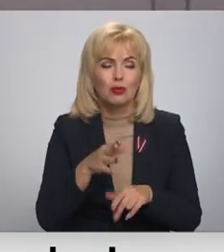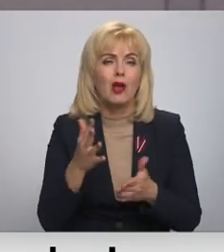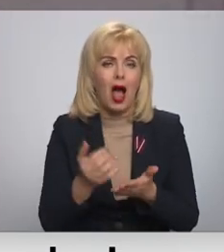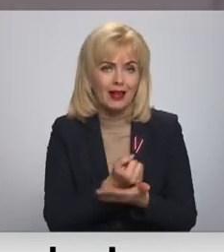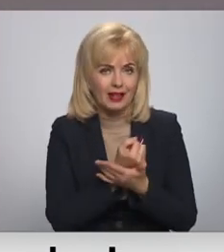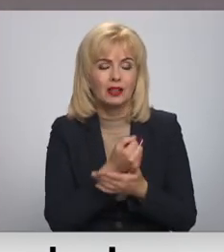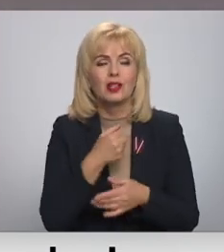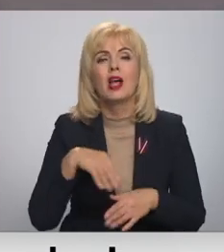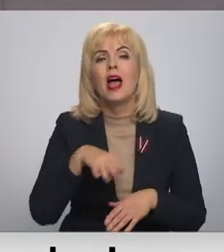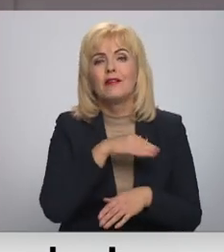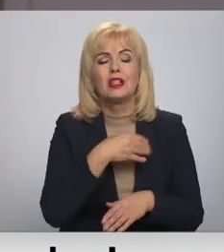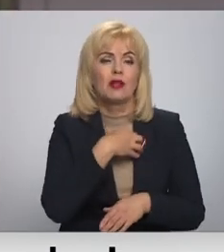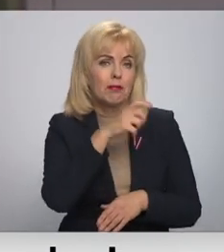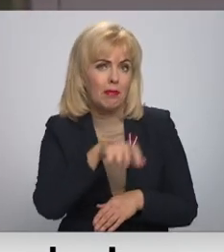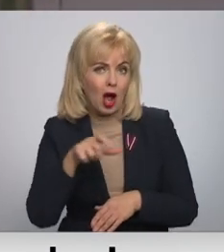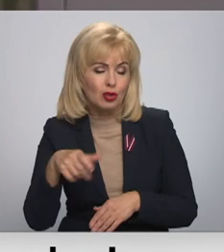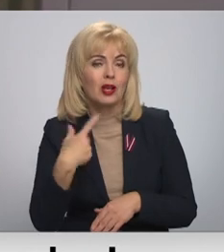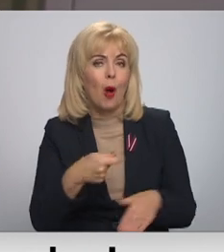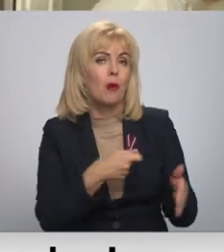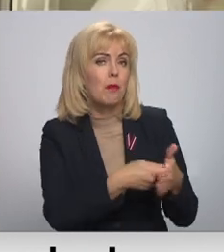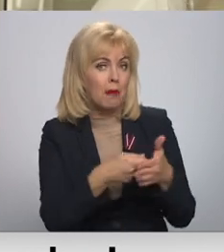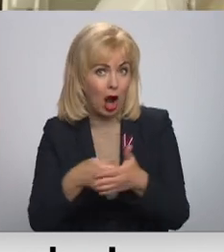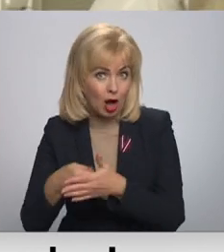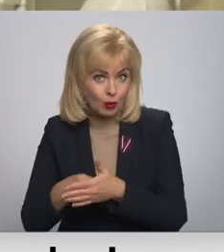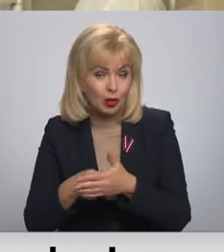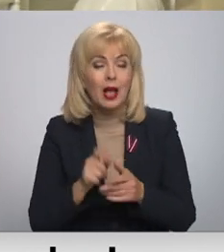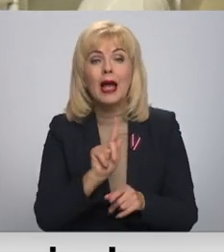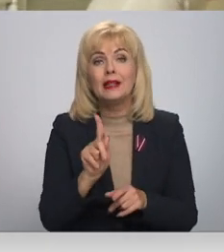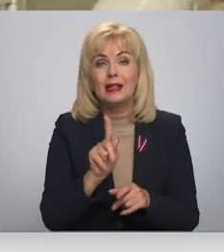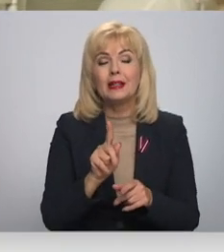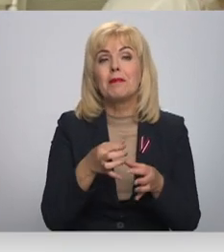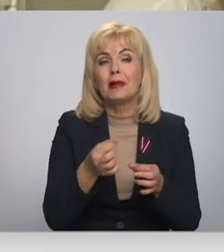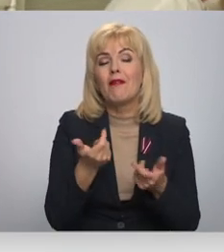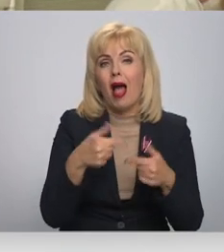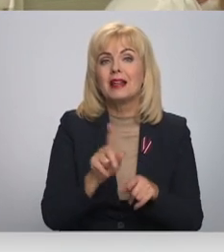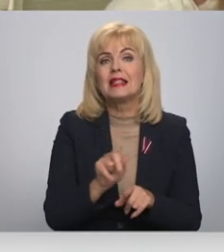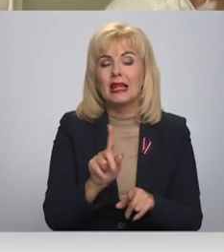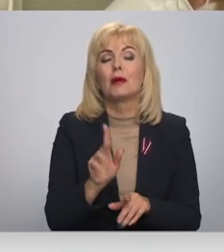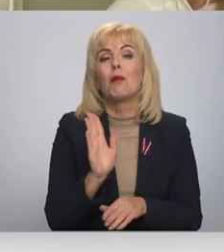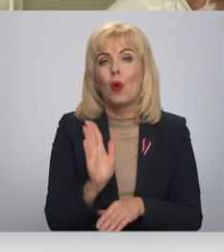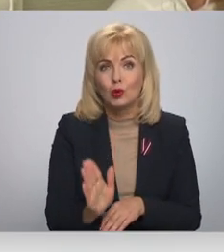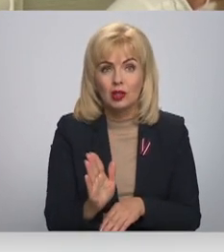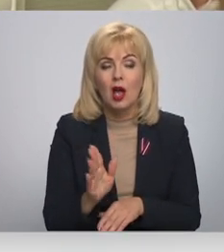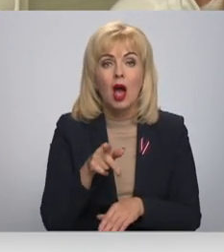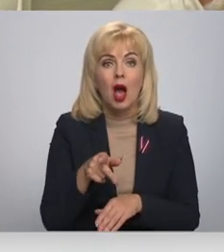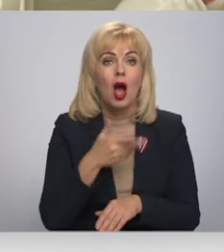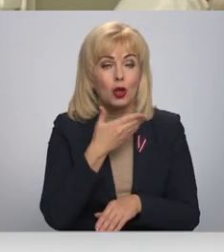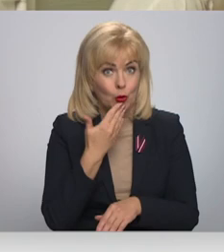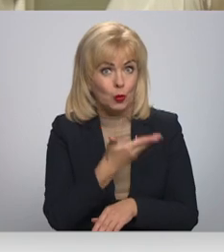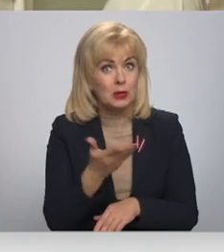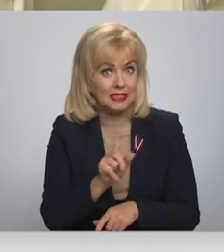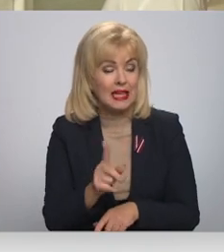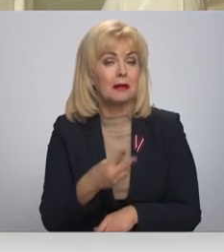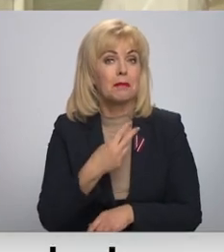ziniet, mūsu visi pacienti jau pabaroti, jā, tagad kāds laiciņš arī mums būs, jā. Bet tas jums ir